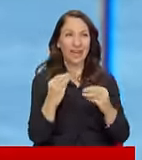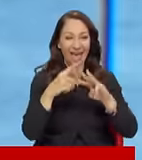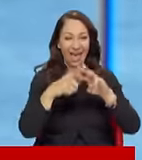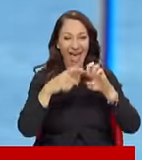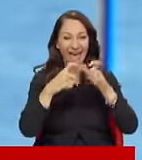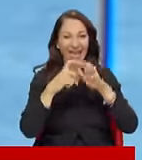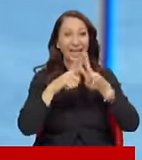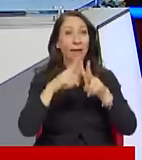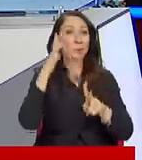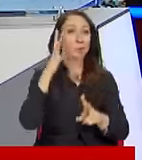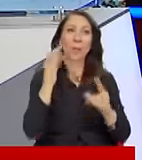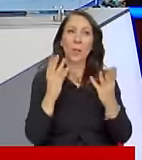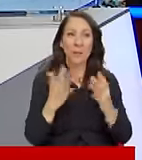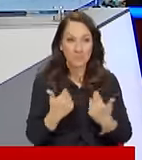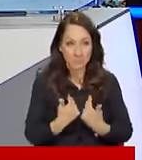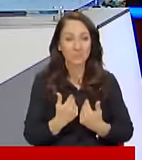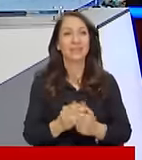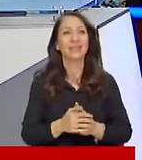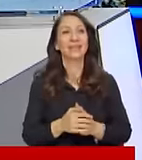Ergen uzmanı sayılabilirim.